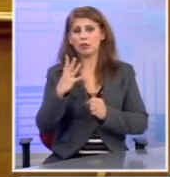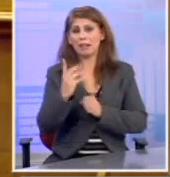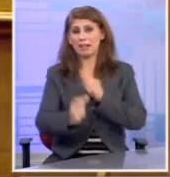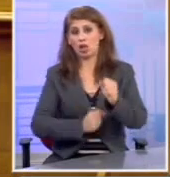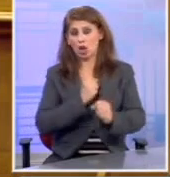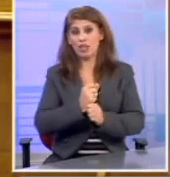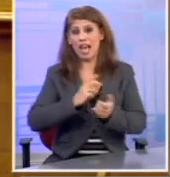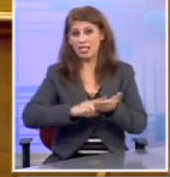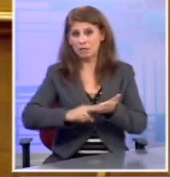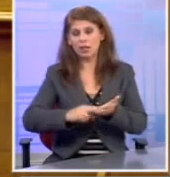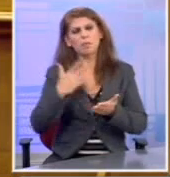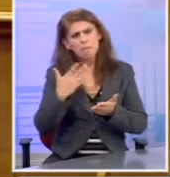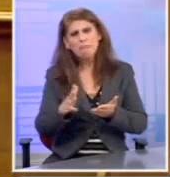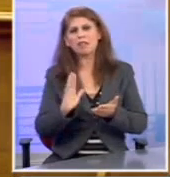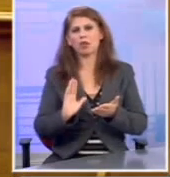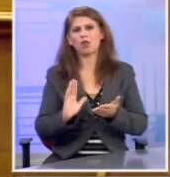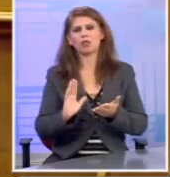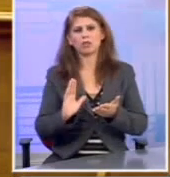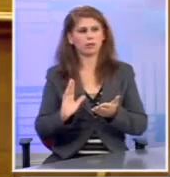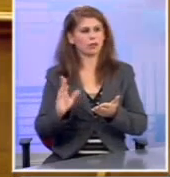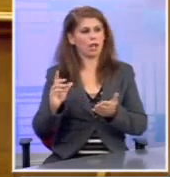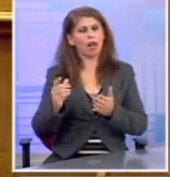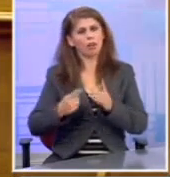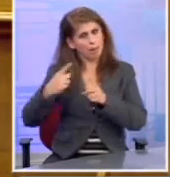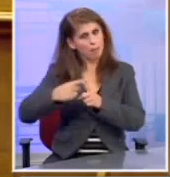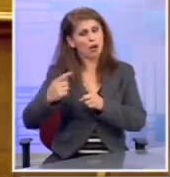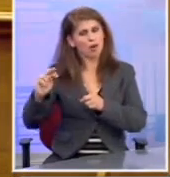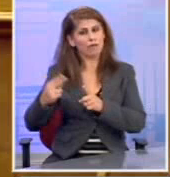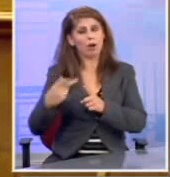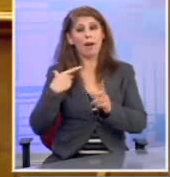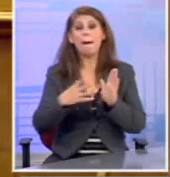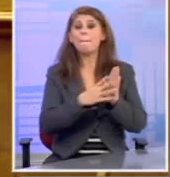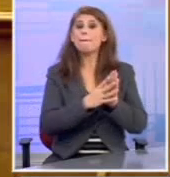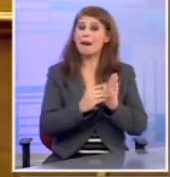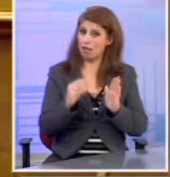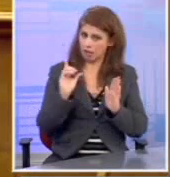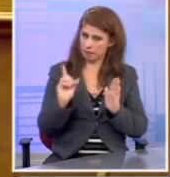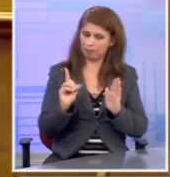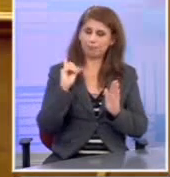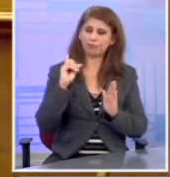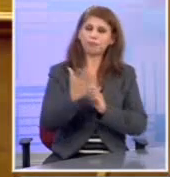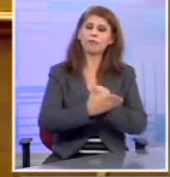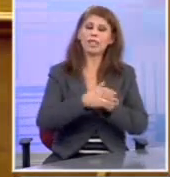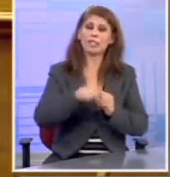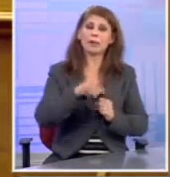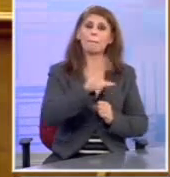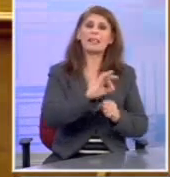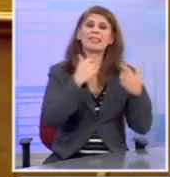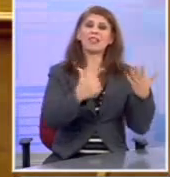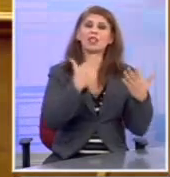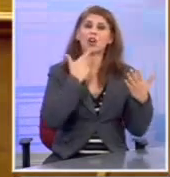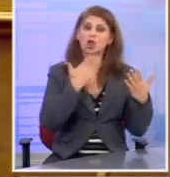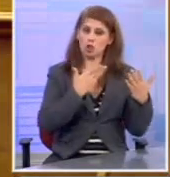ετία. Με δύο λόγια, το παράδειγμα ενός αγρότη που σήμερα είναι 57 χρονών